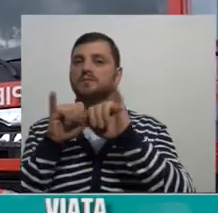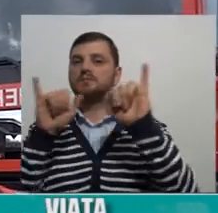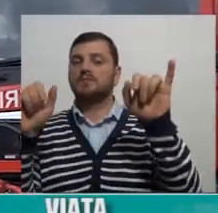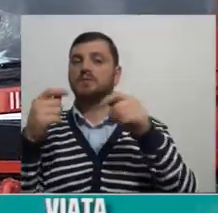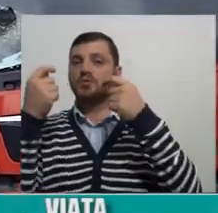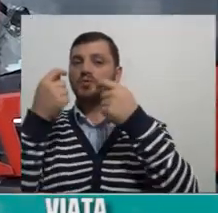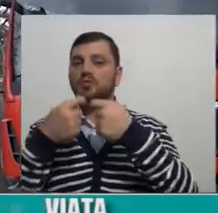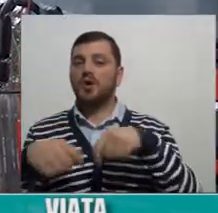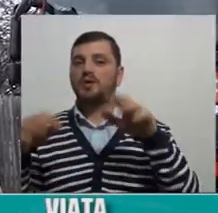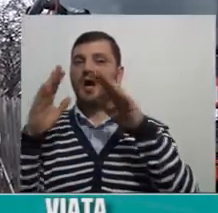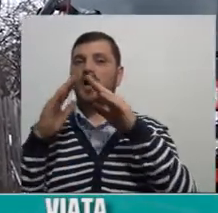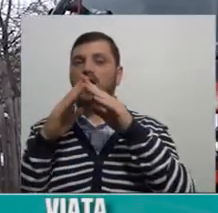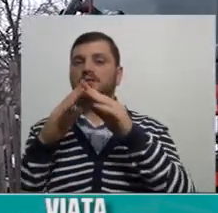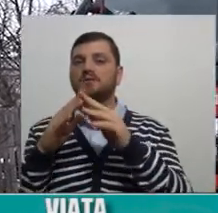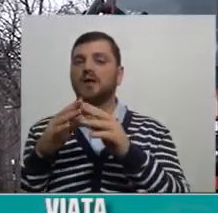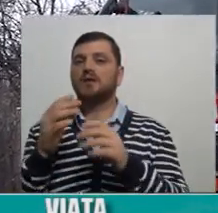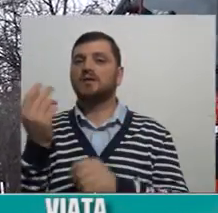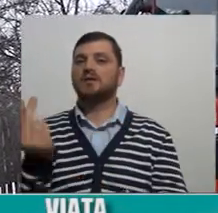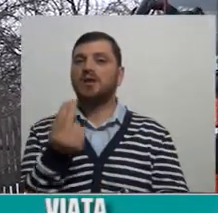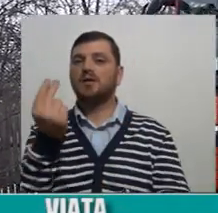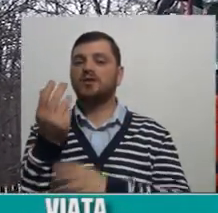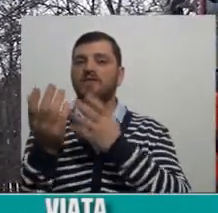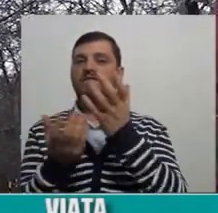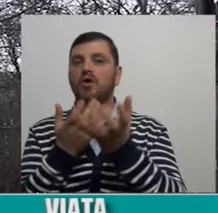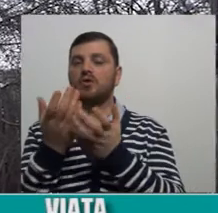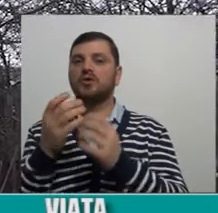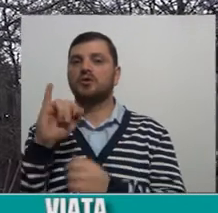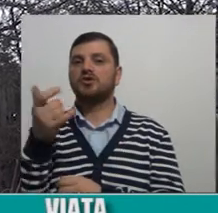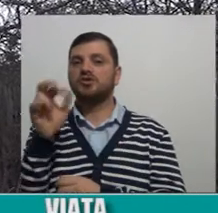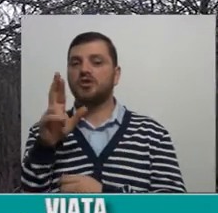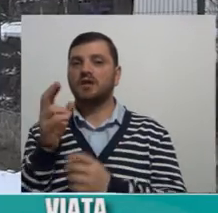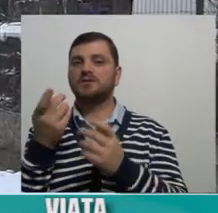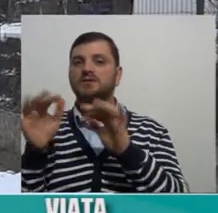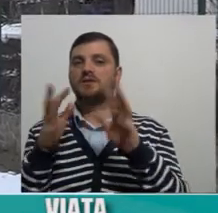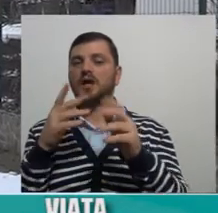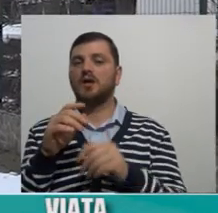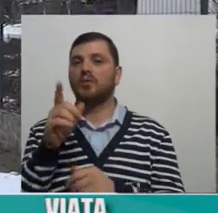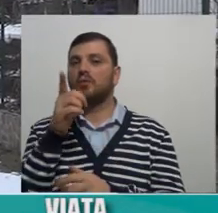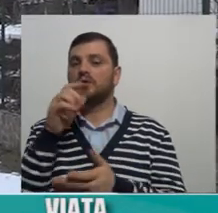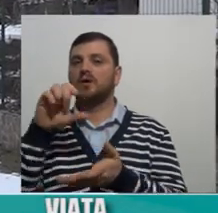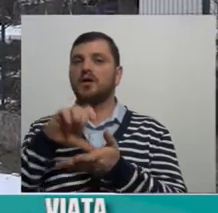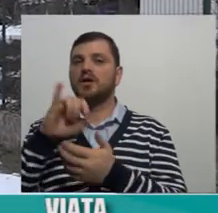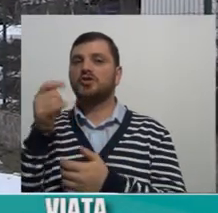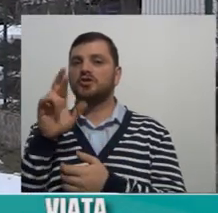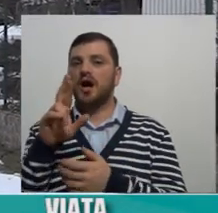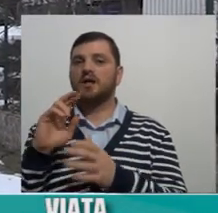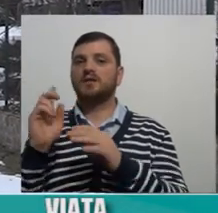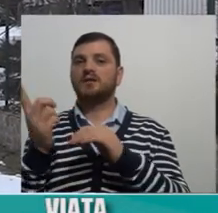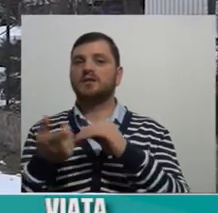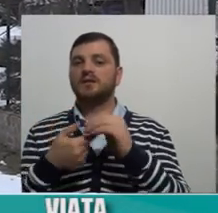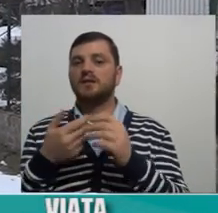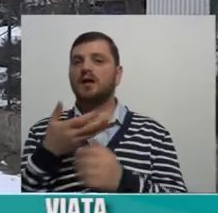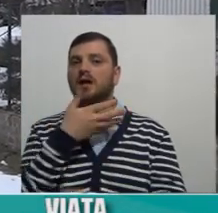de propagare la întreaga locuință. Sursa probabilă de aprindere este jar sau scândei, mijlocul jar căzut